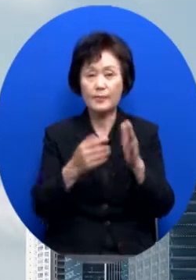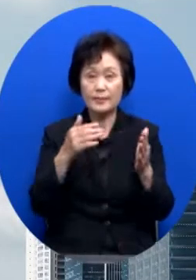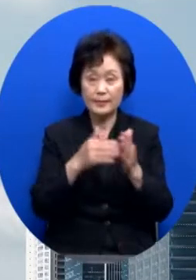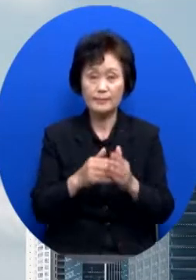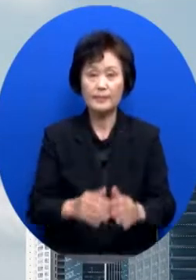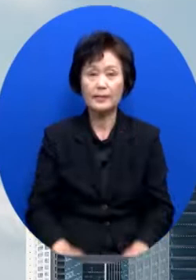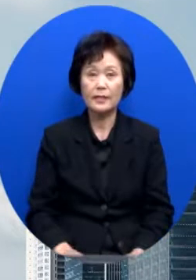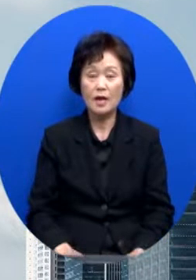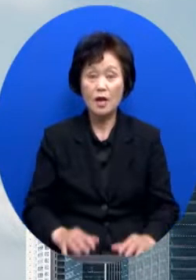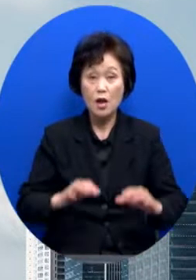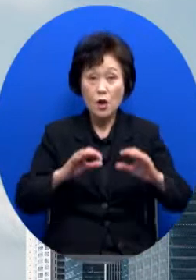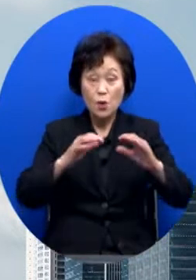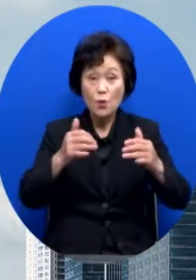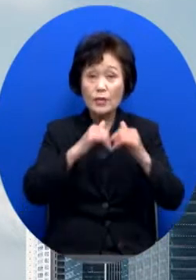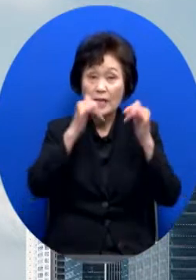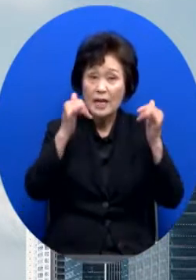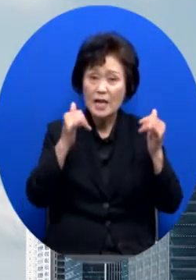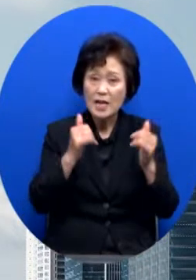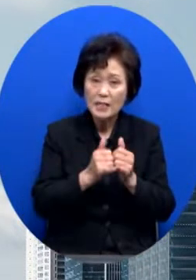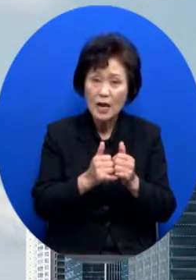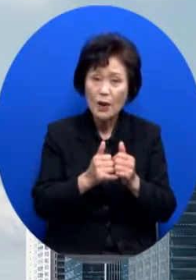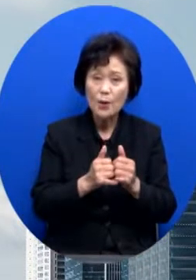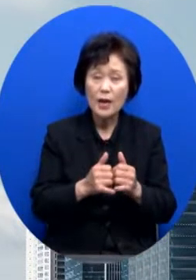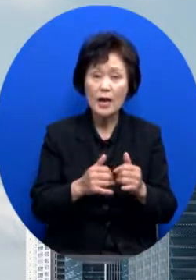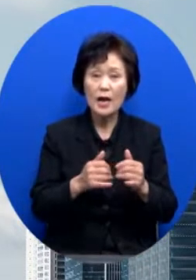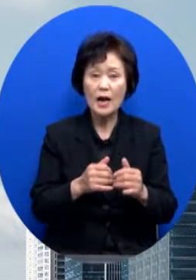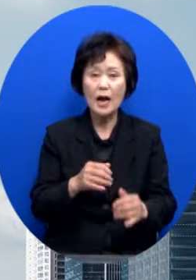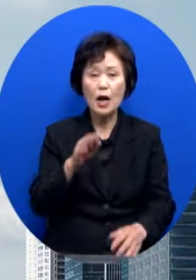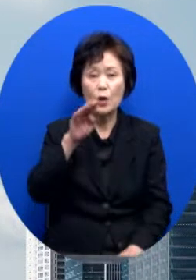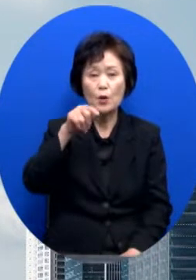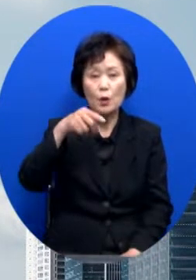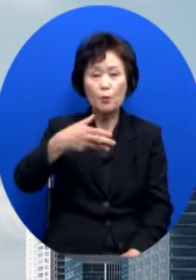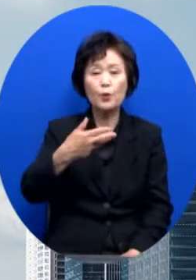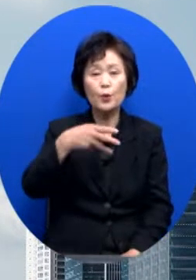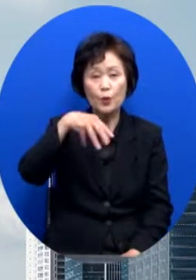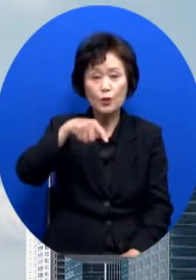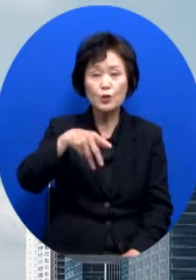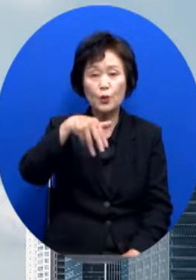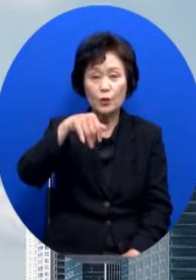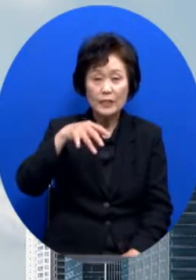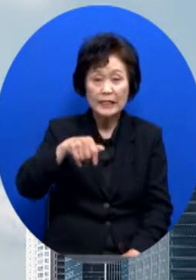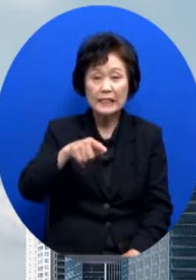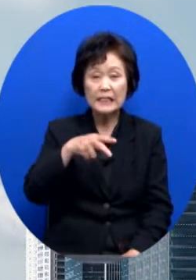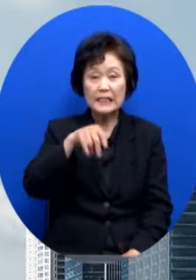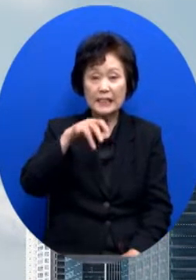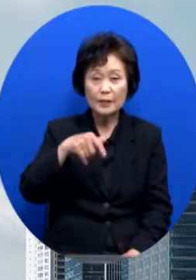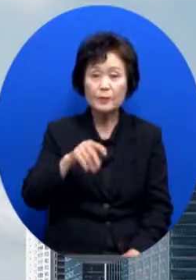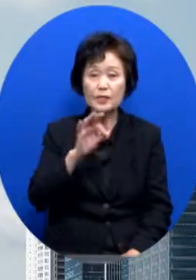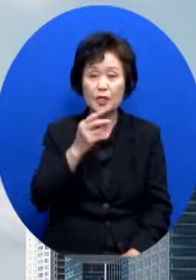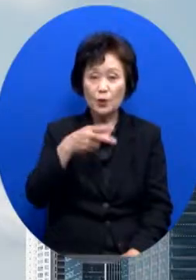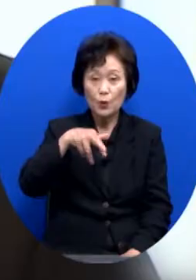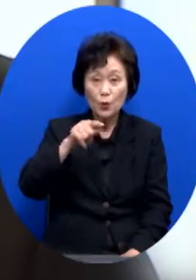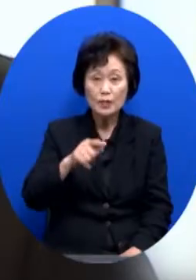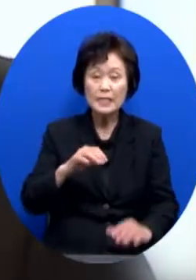국제사회가 우리나라의 대표 세계기록 유산인 불조 직지 심체요절의 세계발을 지원합니다.